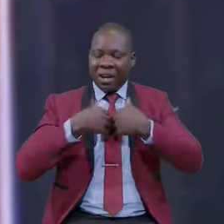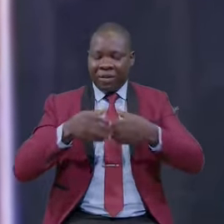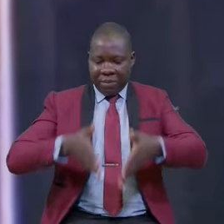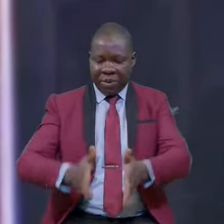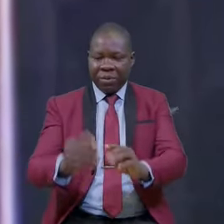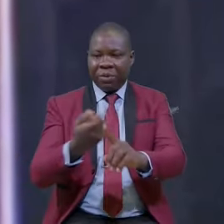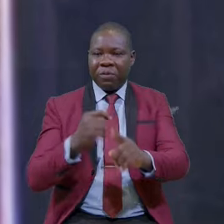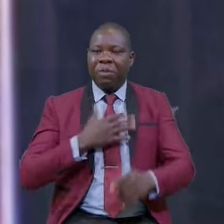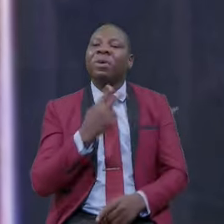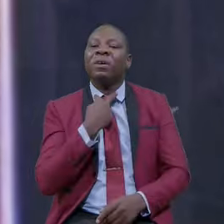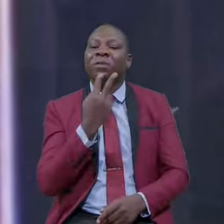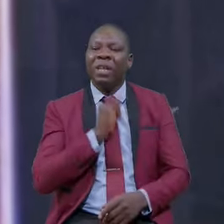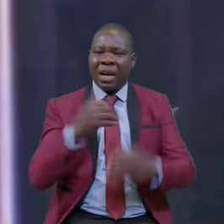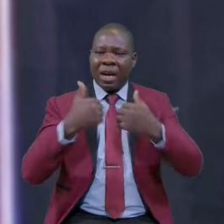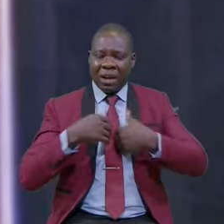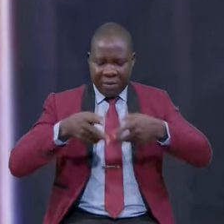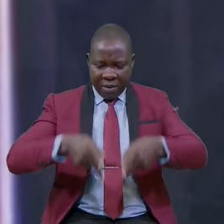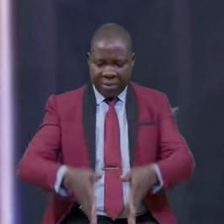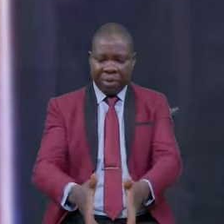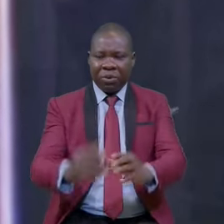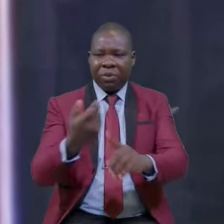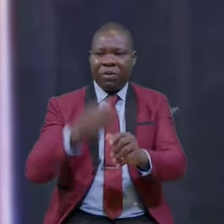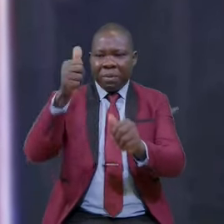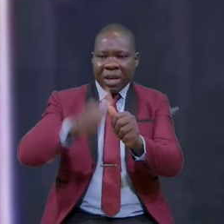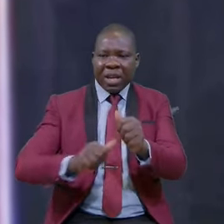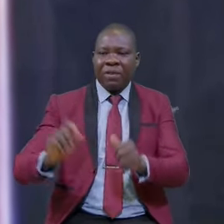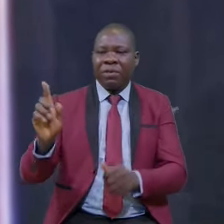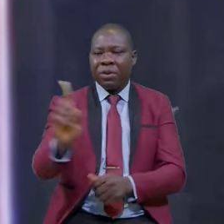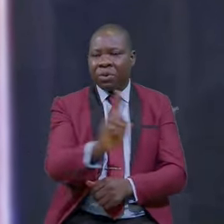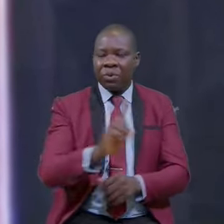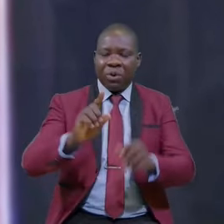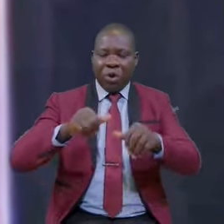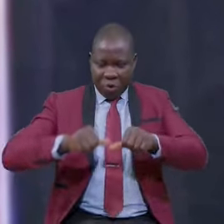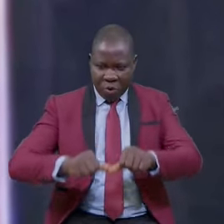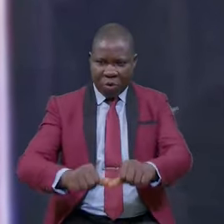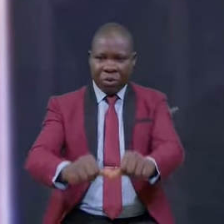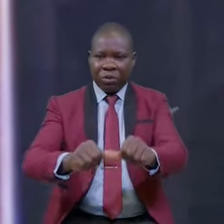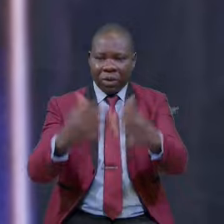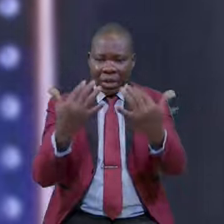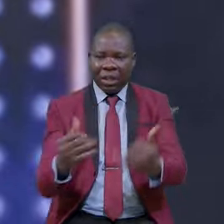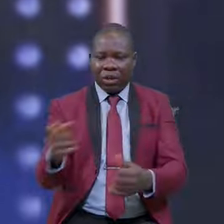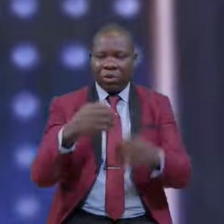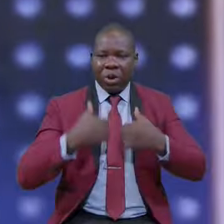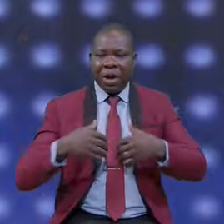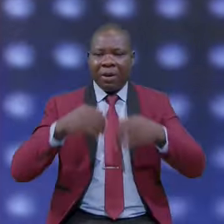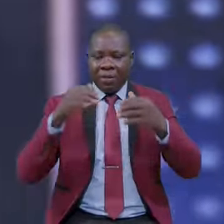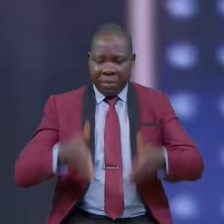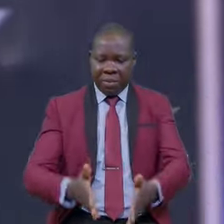J'ai la permission de tout le monde. Continue. Now you have maintenant, vous avez la permission du